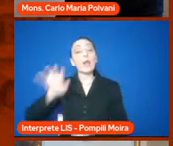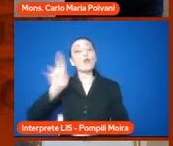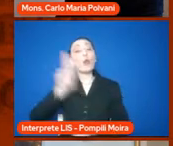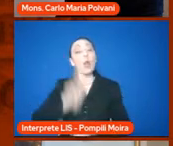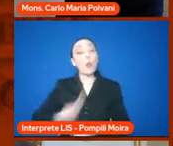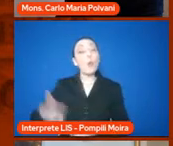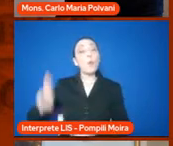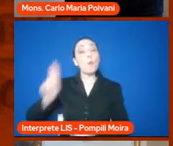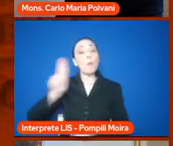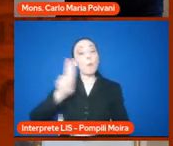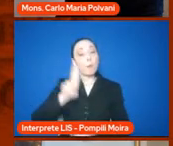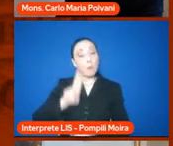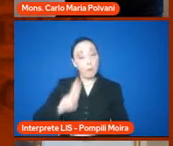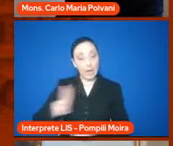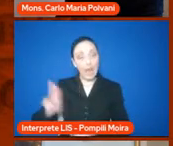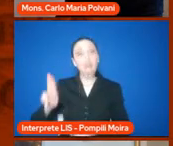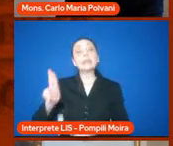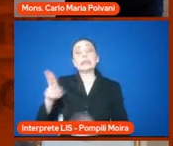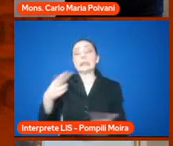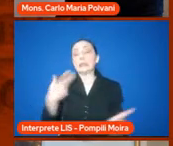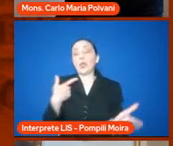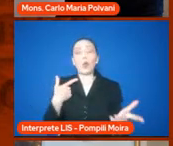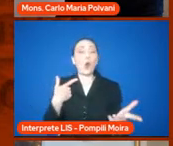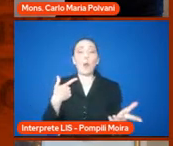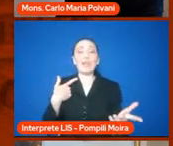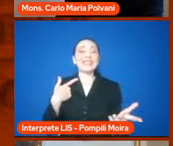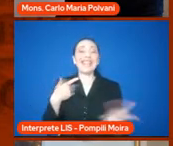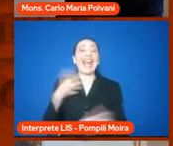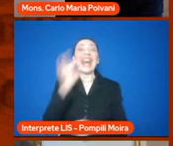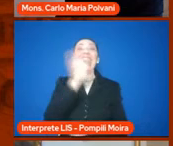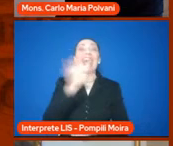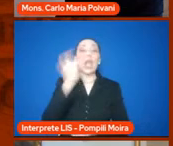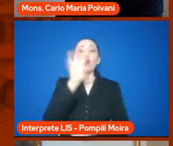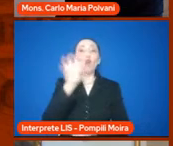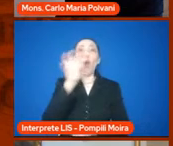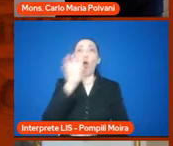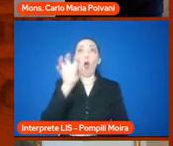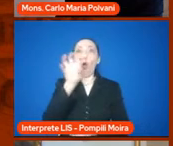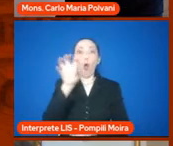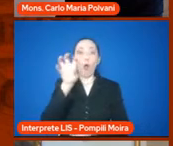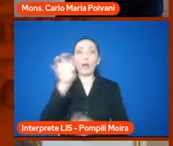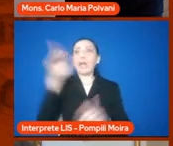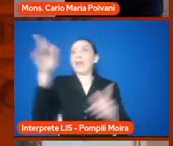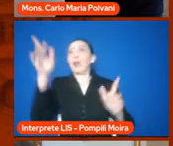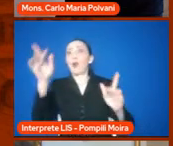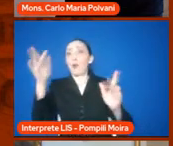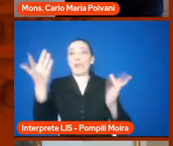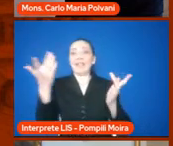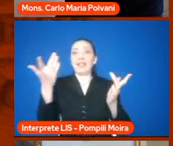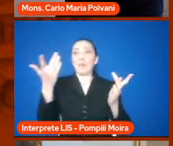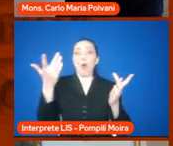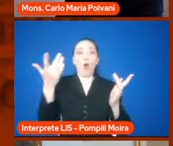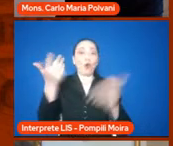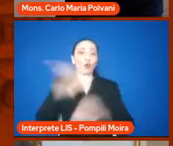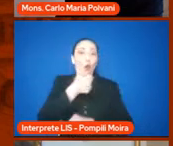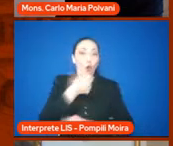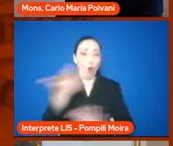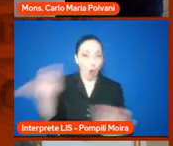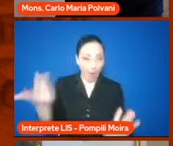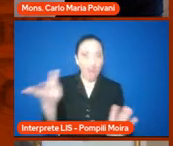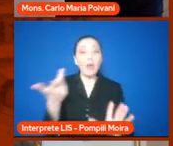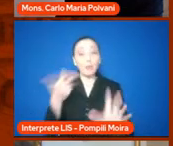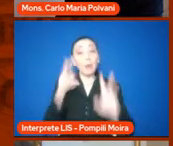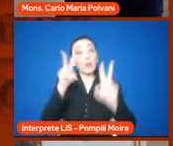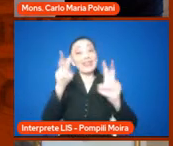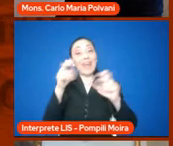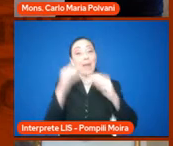molto l'isolamento della nostra regione per certi aspetti sul tema delle infrastrutture, ma di questo ne parleremo